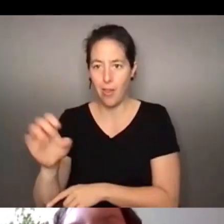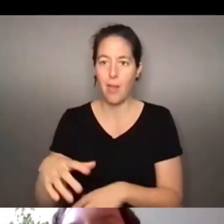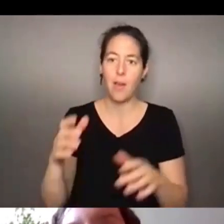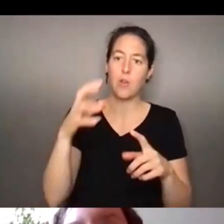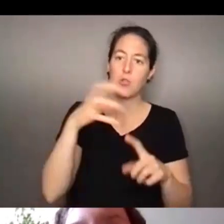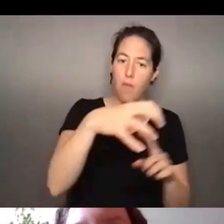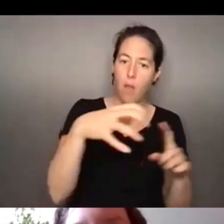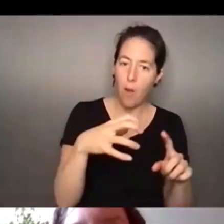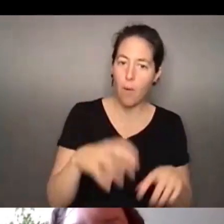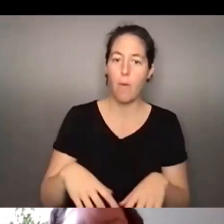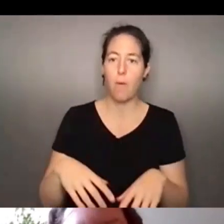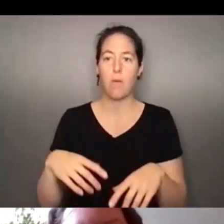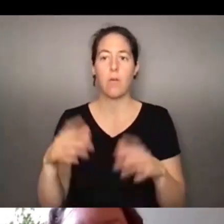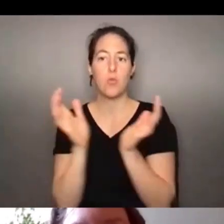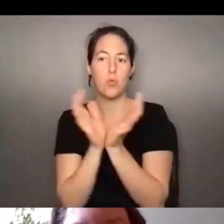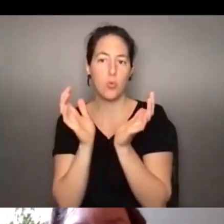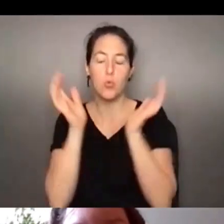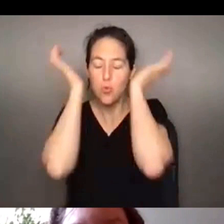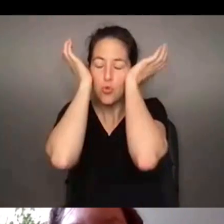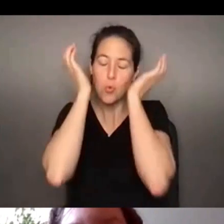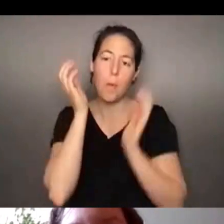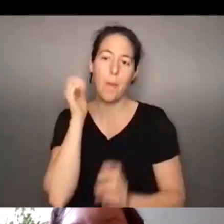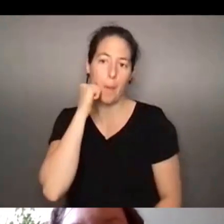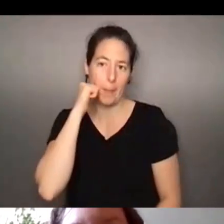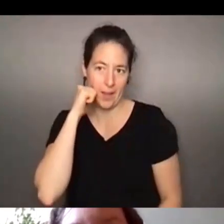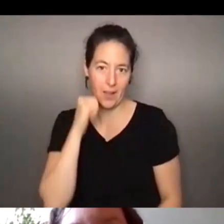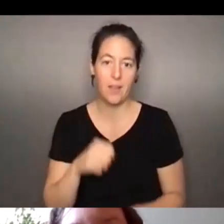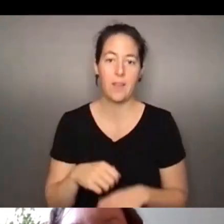chou-fleur et le chou pommé.